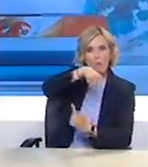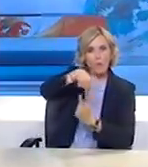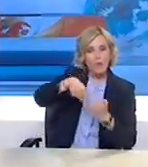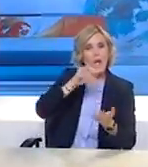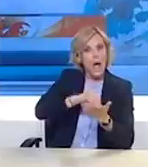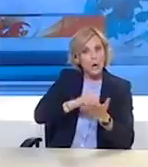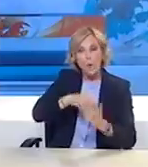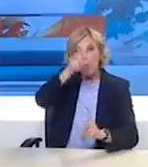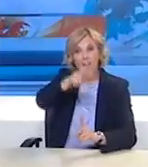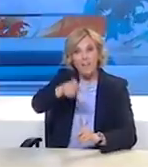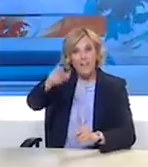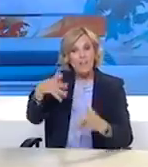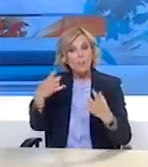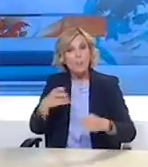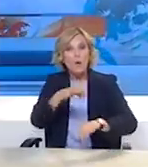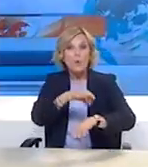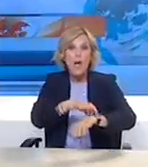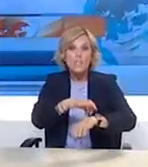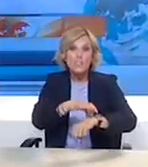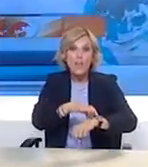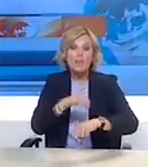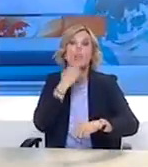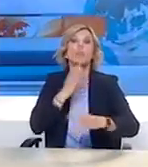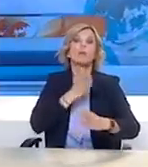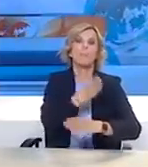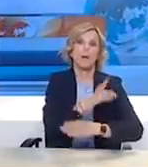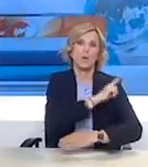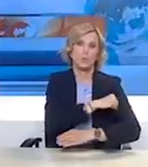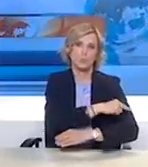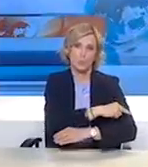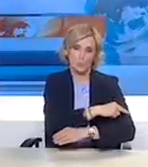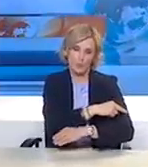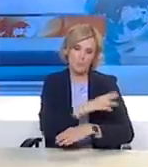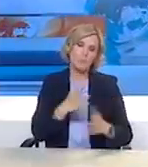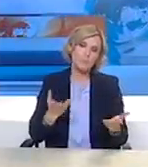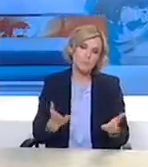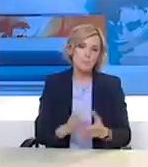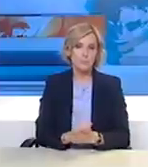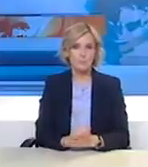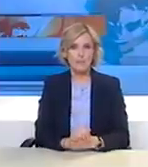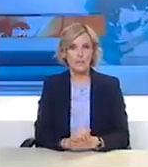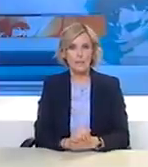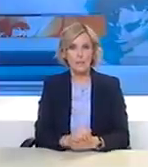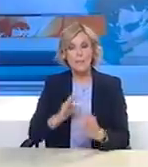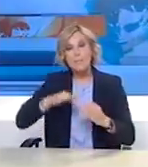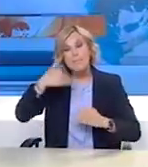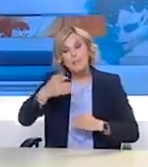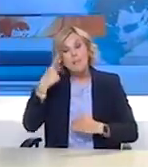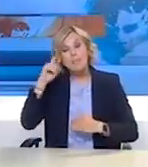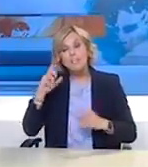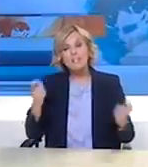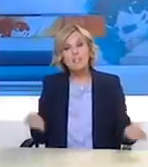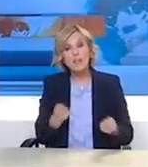και με την οδήγηση ή στο εργασιακό περιβάλλον μειώνει το στρες και μειώνει τα εφράγματα. Δεν ξέρουμε μετά τι θα γίνει. Έτσι.